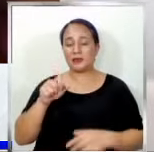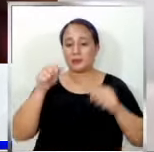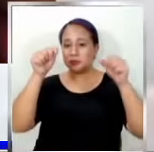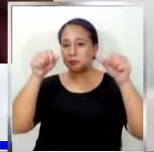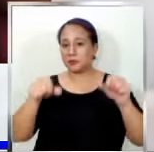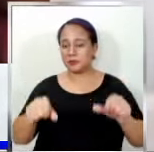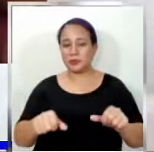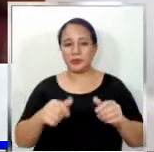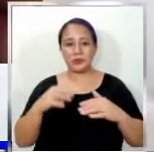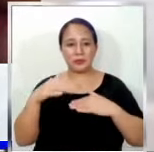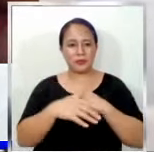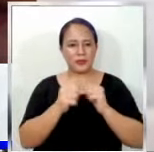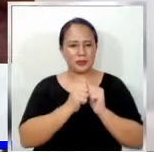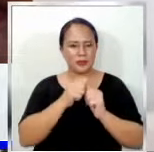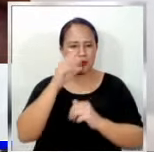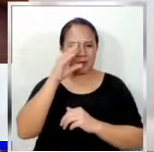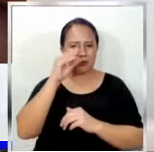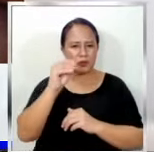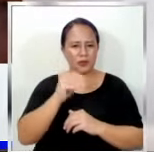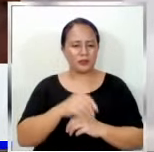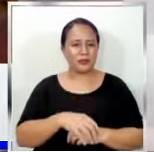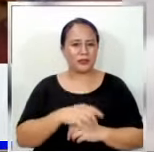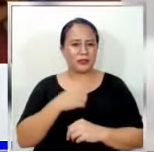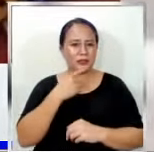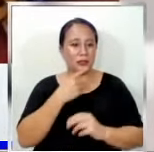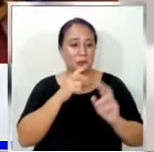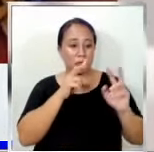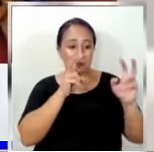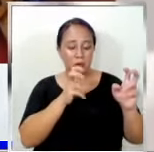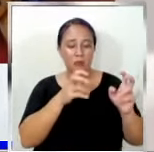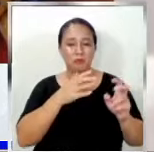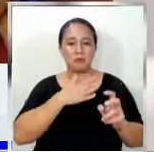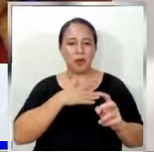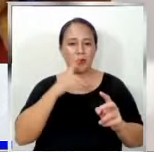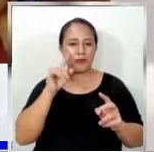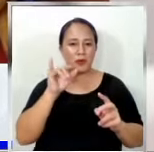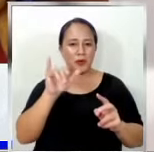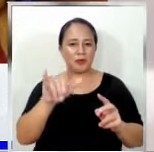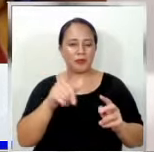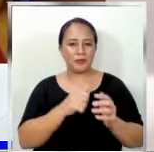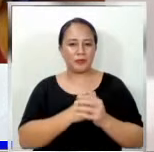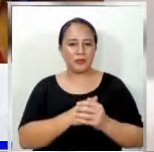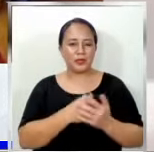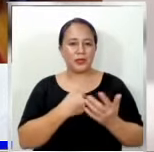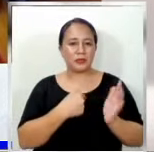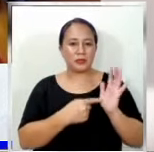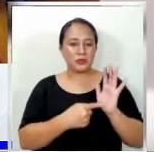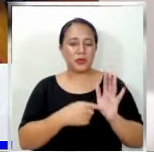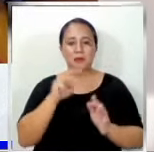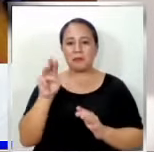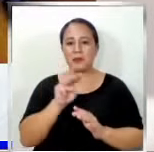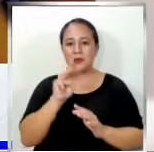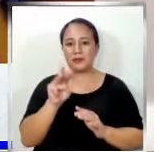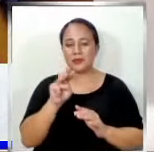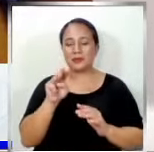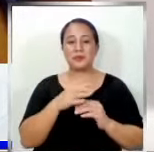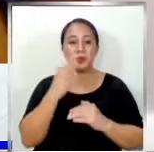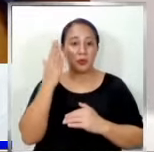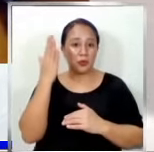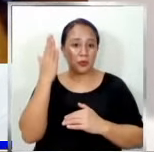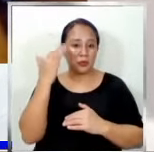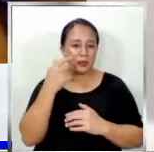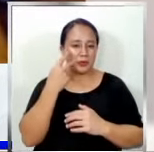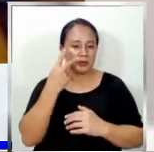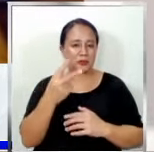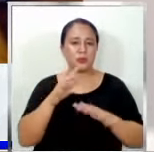kasamang lalaki na tinawag niyang My Forever. Ganito raw ang vibe ng Monday mornings kay Alice na makikitang relaxed